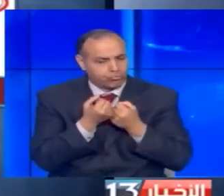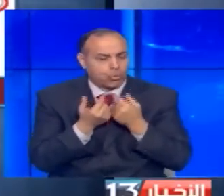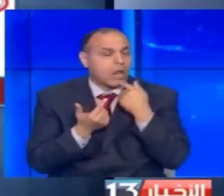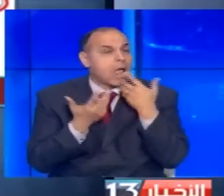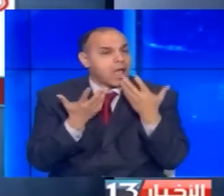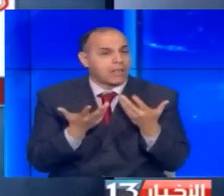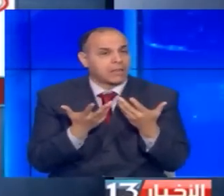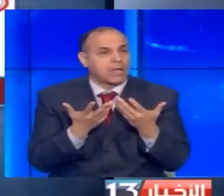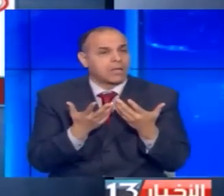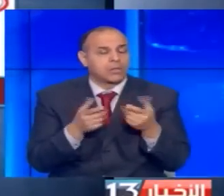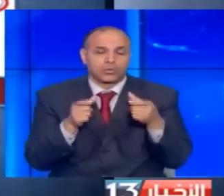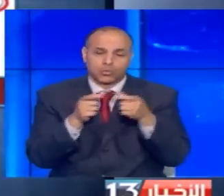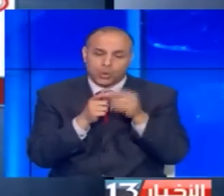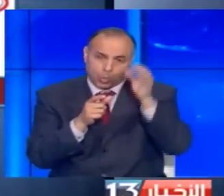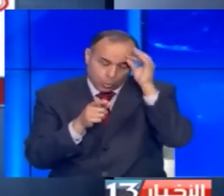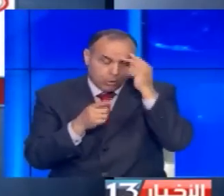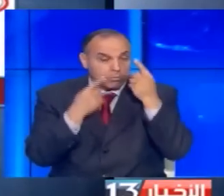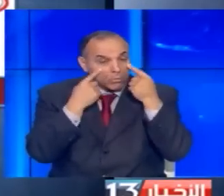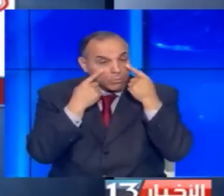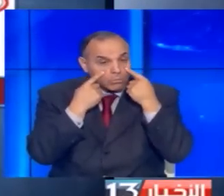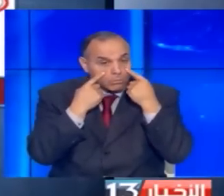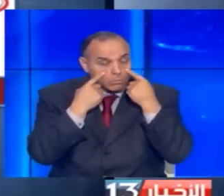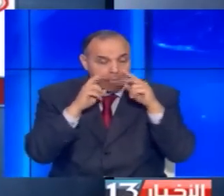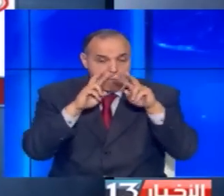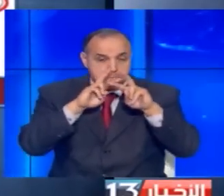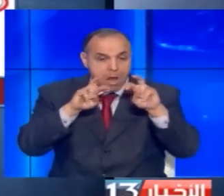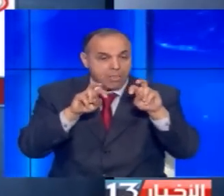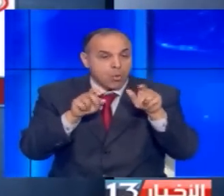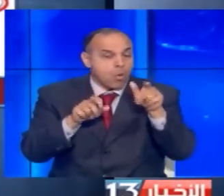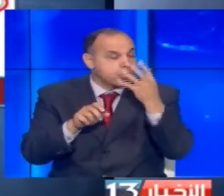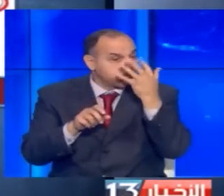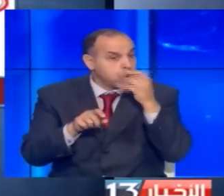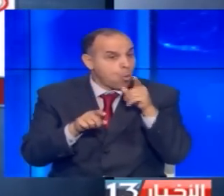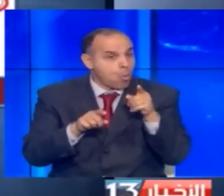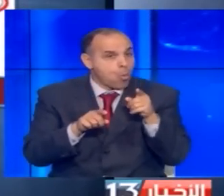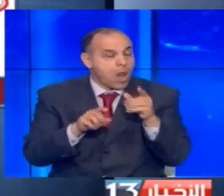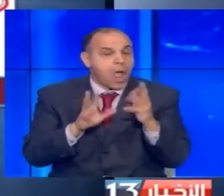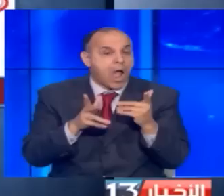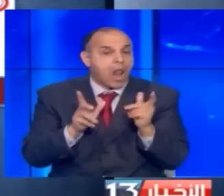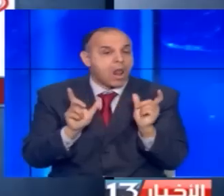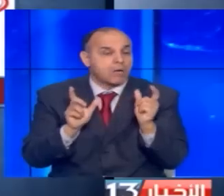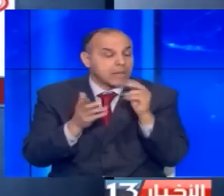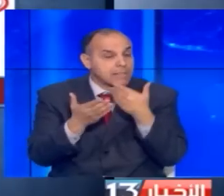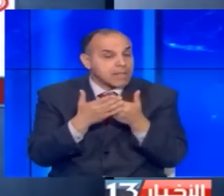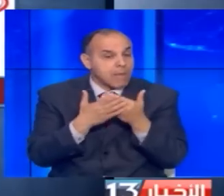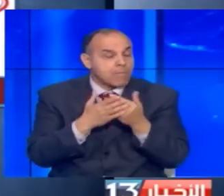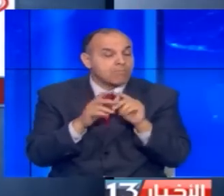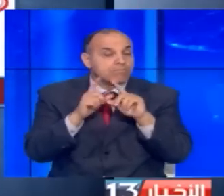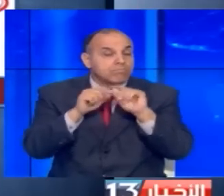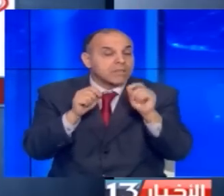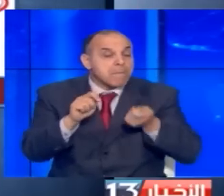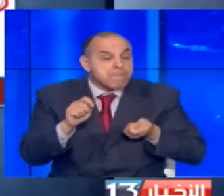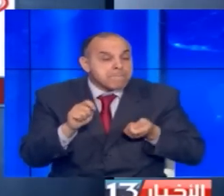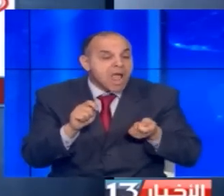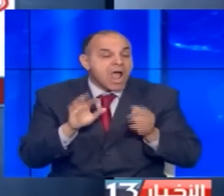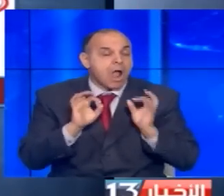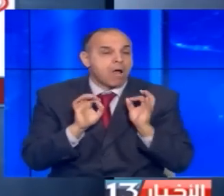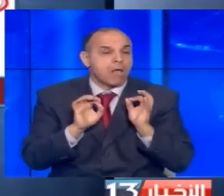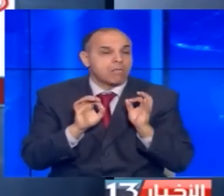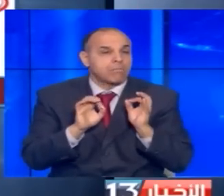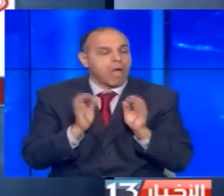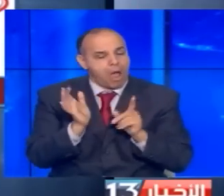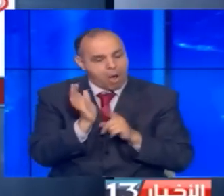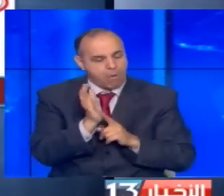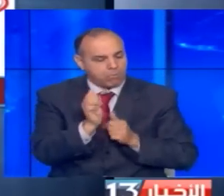داعيا السلطات التونسية إلى التحقيق بكل جدية لكي يتم التثبت في تفاصيل الجريمة حتى